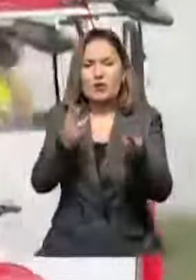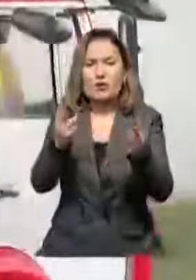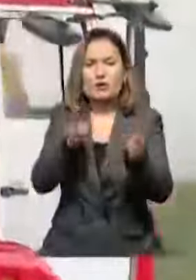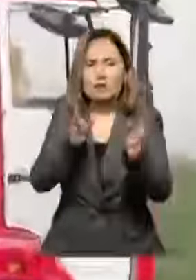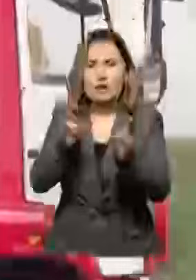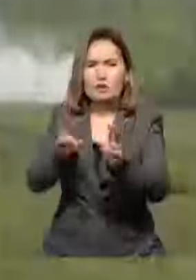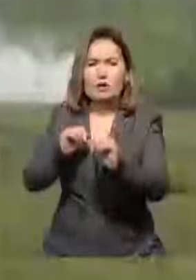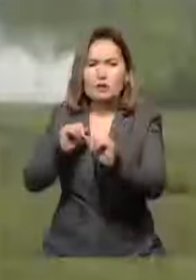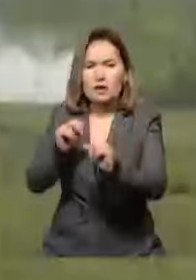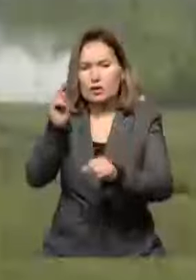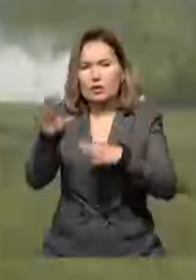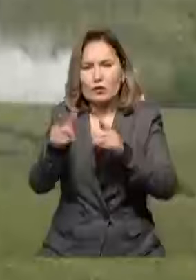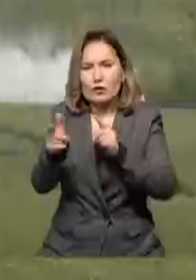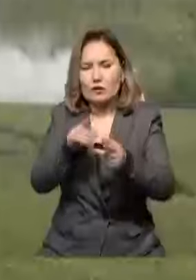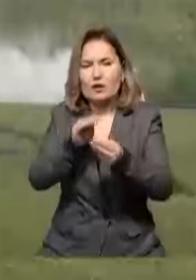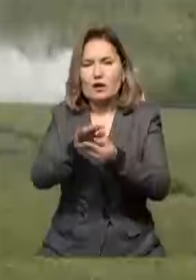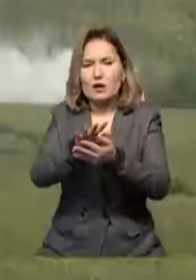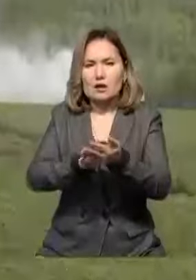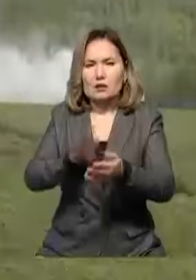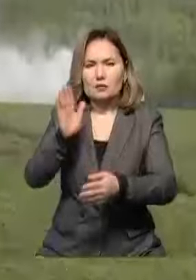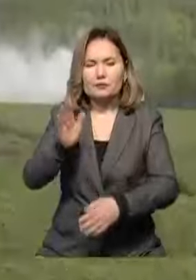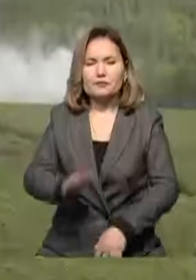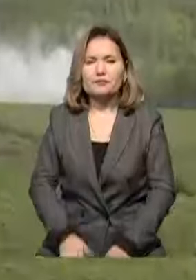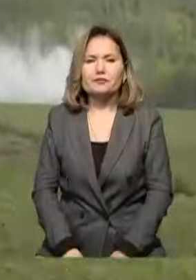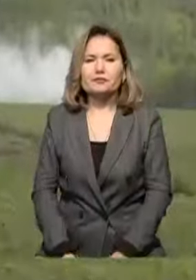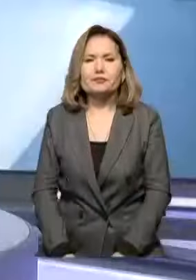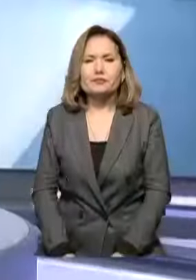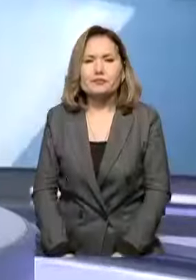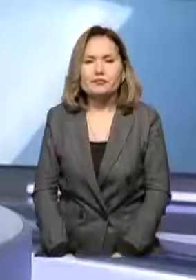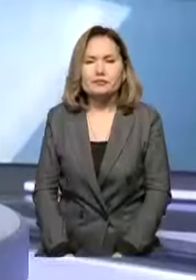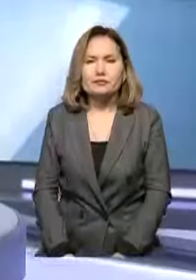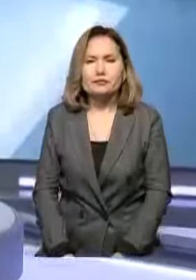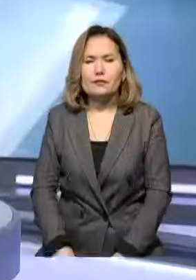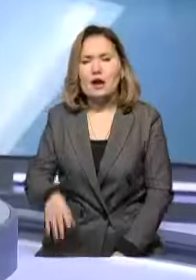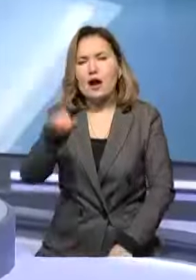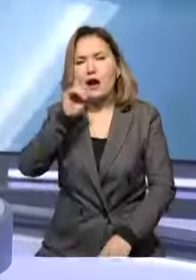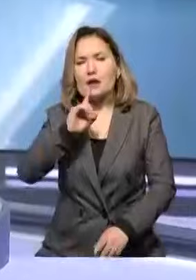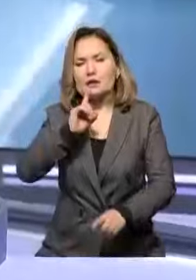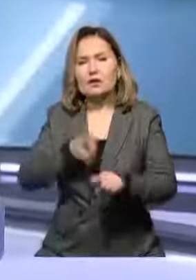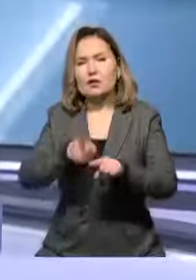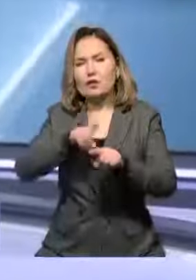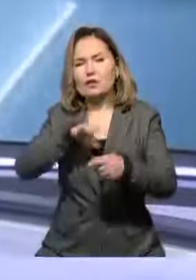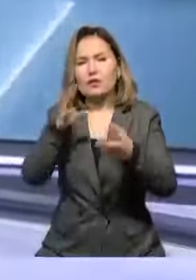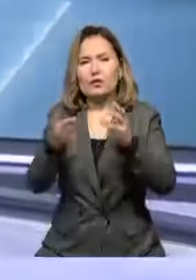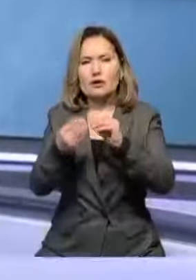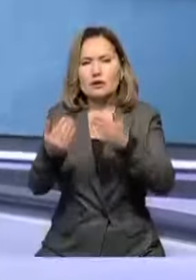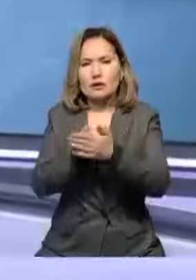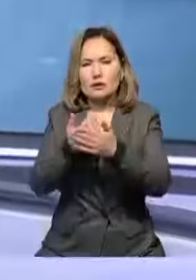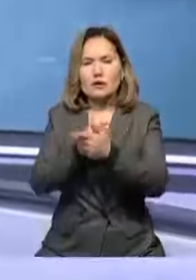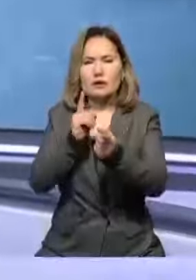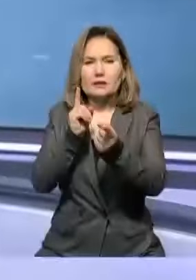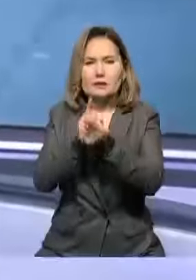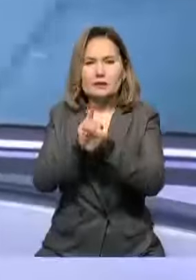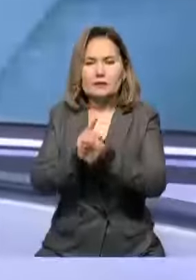Қобыланбаев, Қобыланды Өтегенов, 24 кезет. Әзірге осы жаңалық күтіңіз.